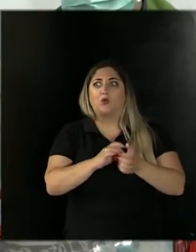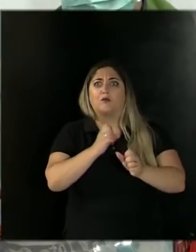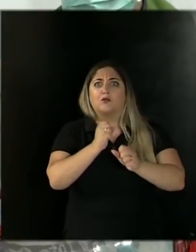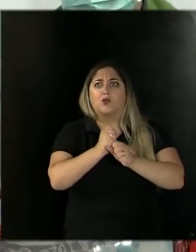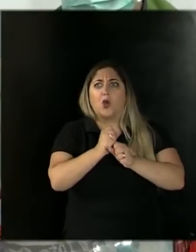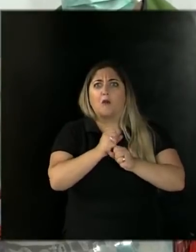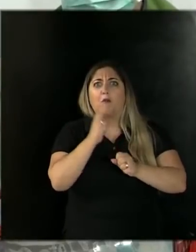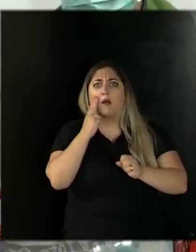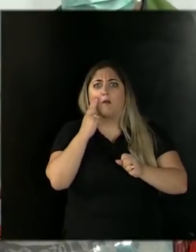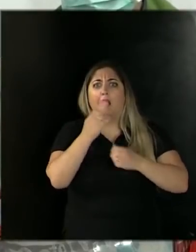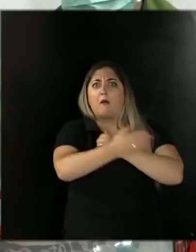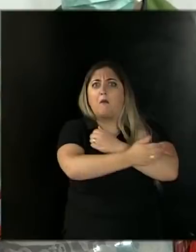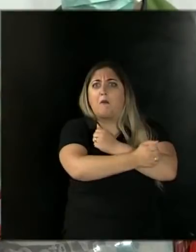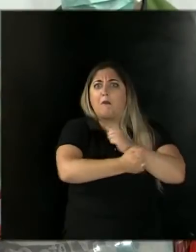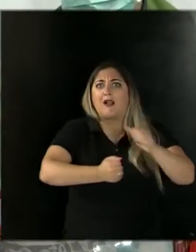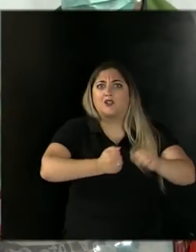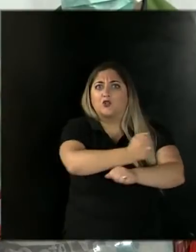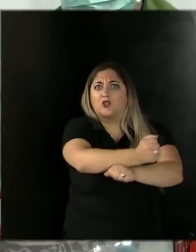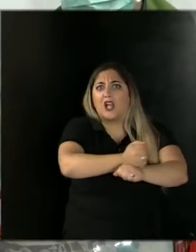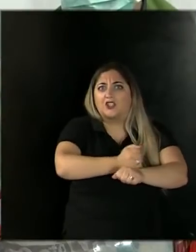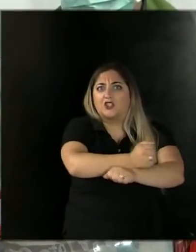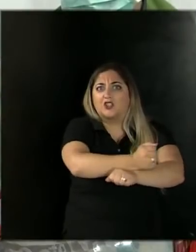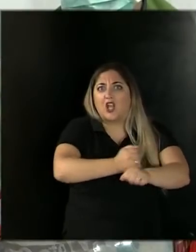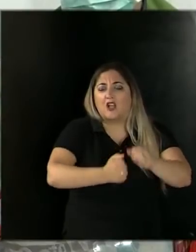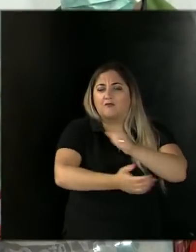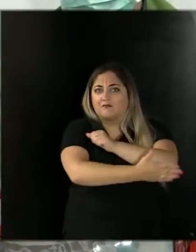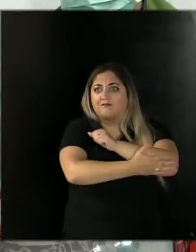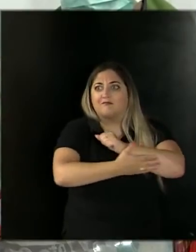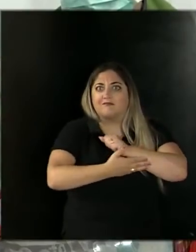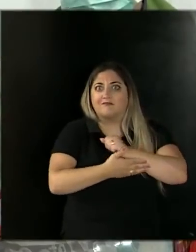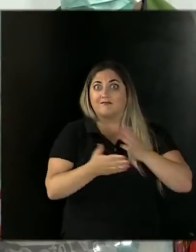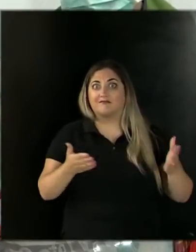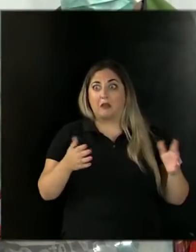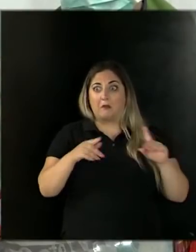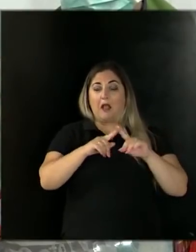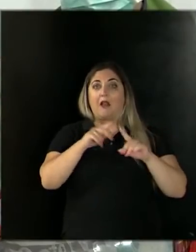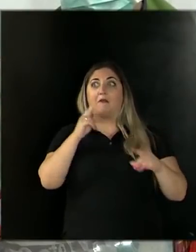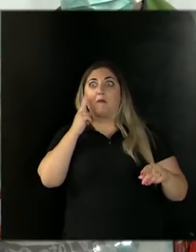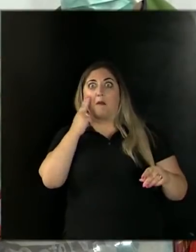il-Mastrudaxxa bin il-Mastrudaxxa Giuseppi hekk kien magħruf,